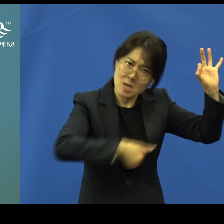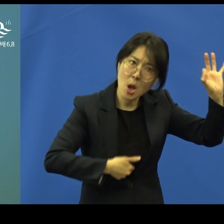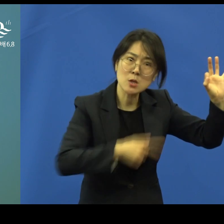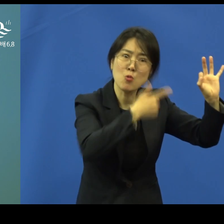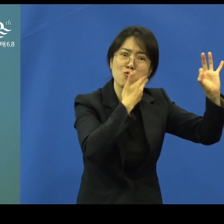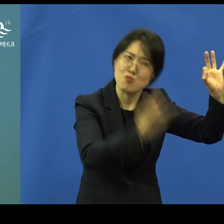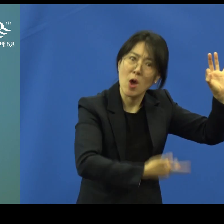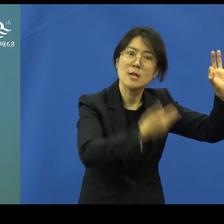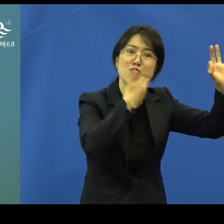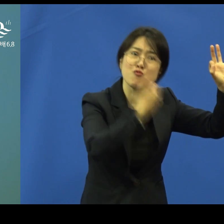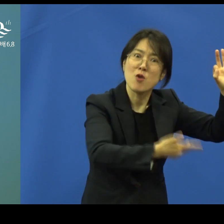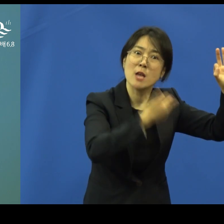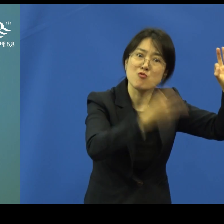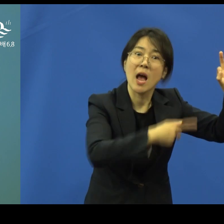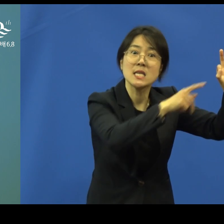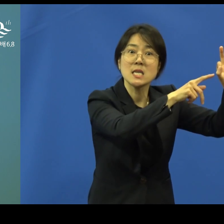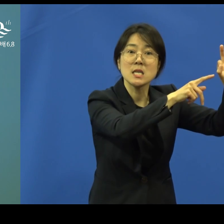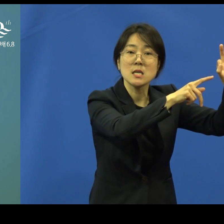거거든요.